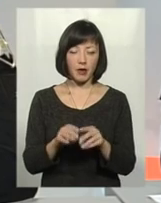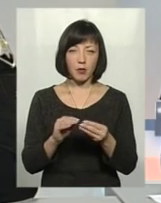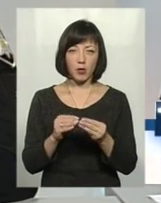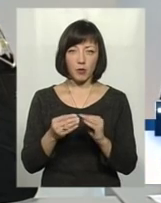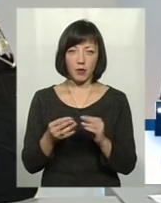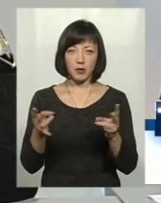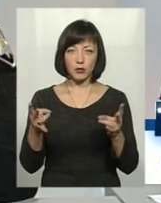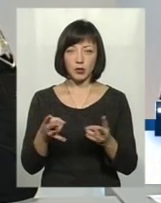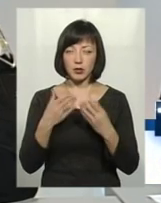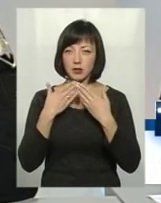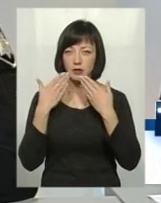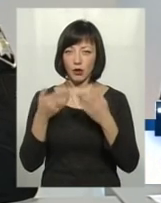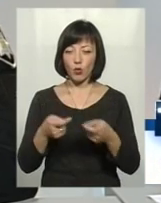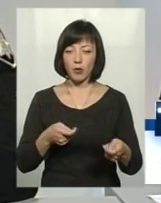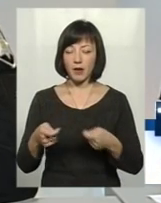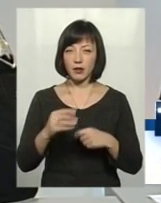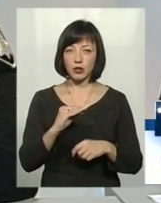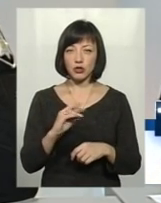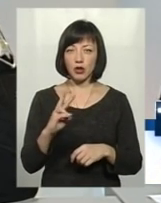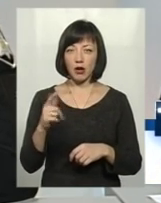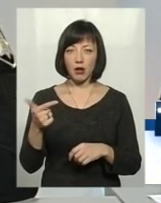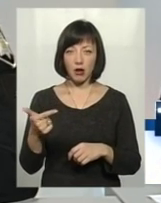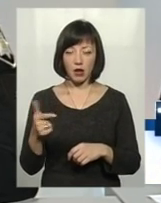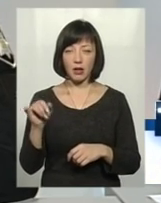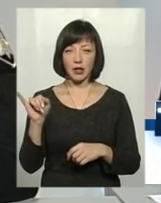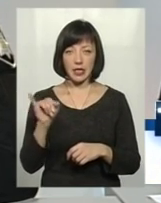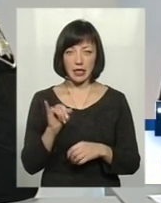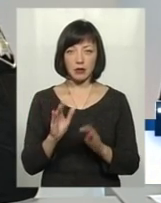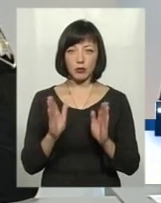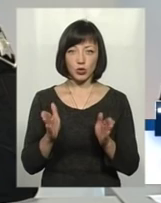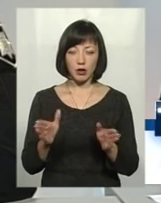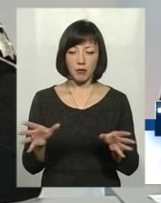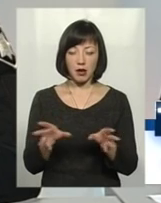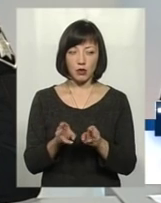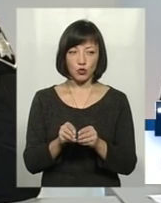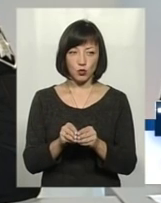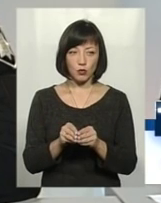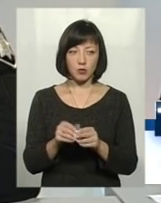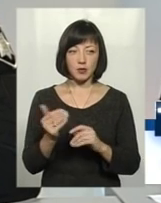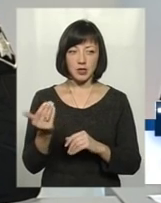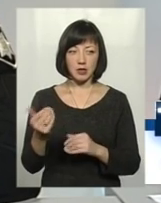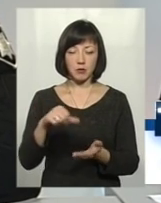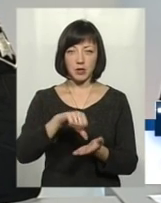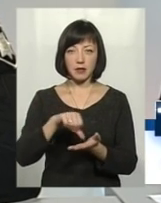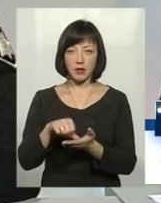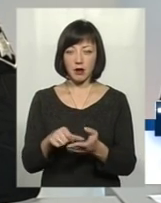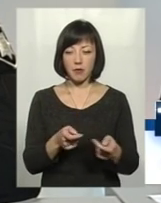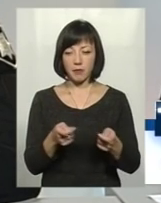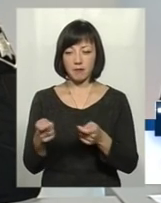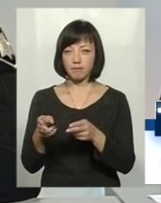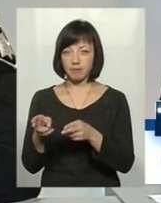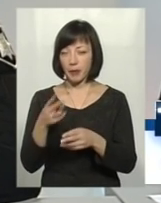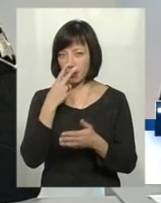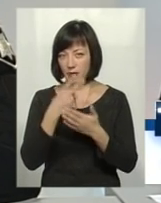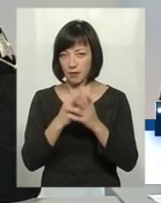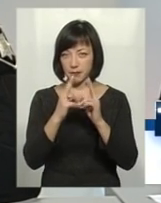проблема, необхідно звертатися в управління житлово-комунального господарства. І будемо разом з їхніми представниками виїжджати і